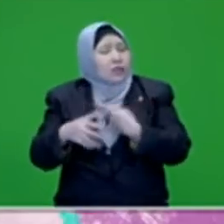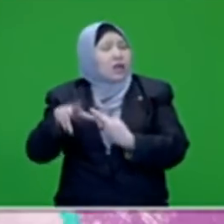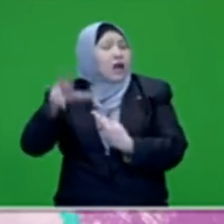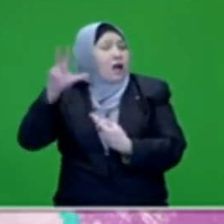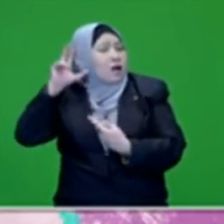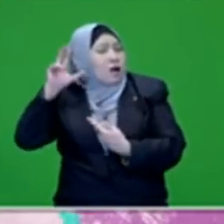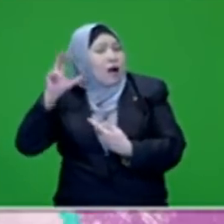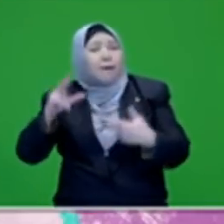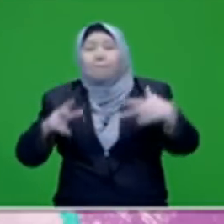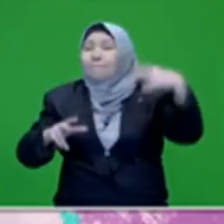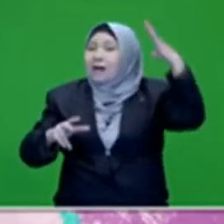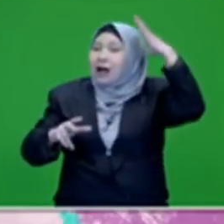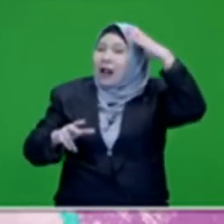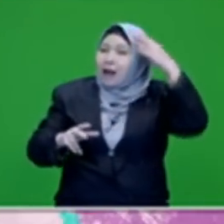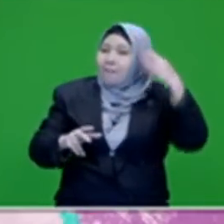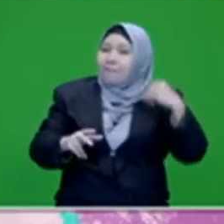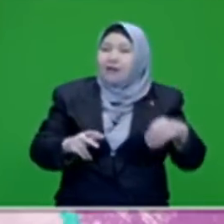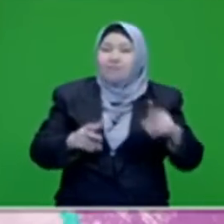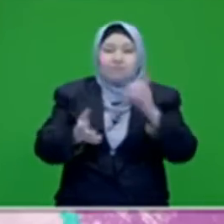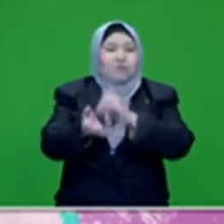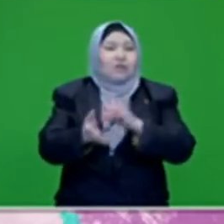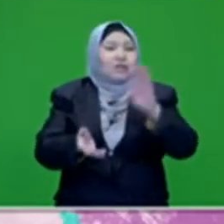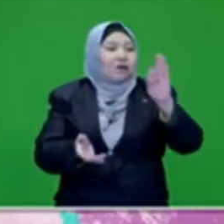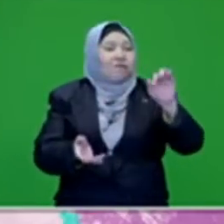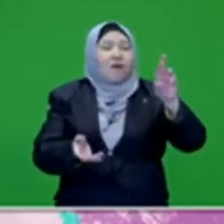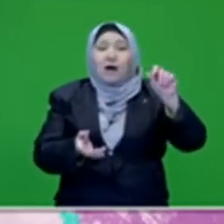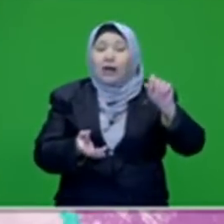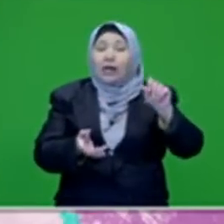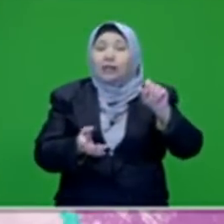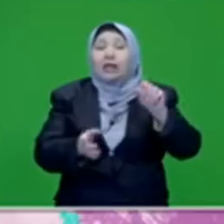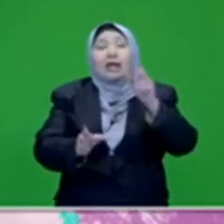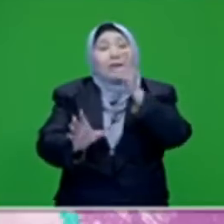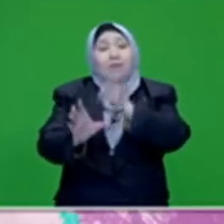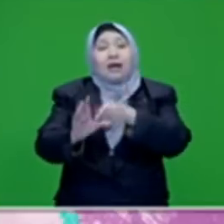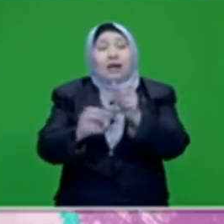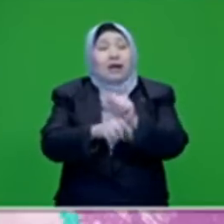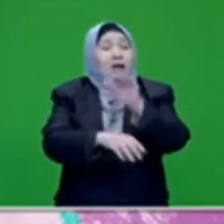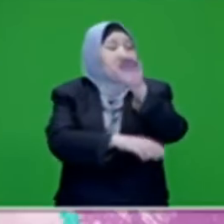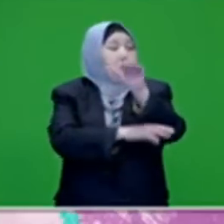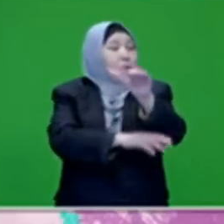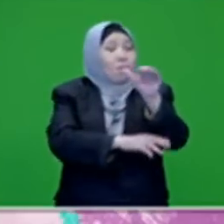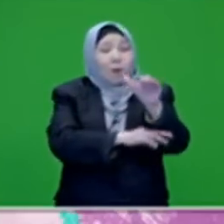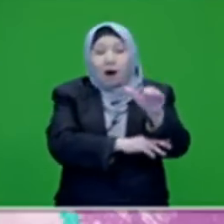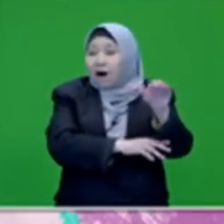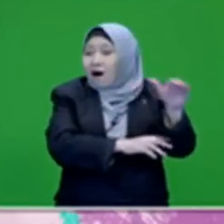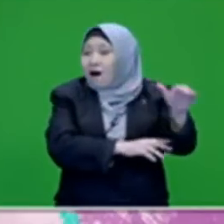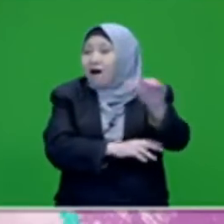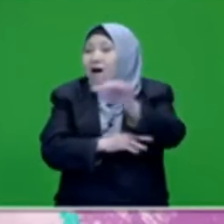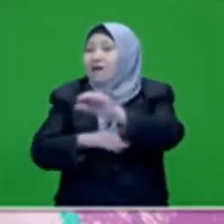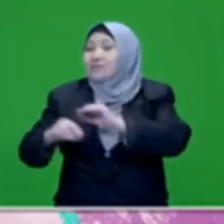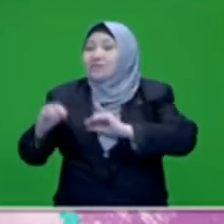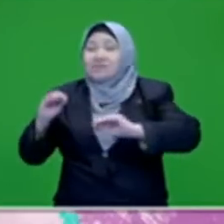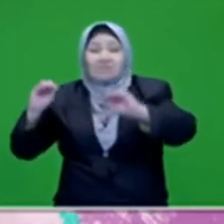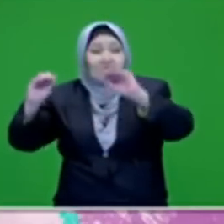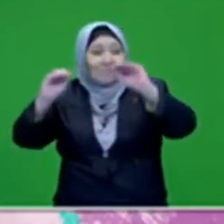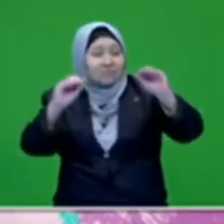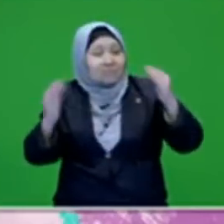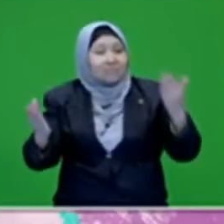pengalaman Dr. Farid Rabi ya, terlibat dengan dakwah di mana-mana saja, walaupun kalau nak banding dengan kita